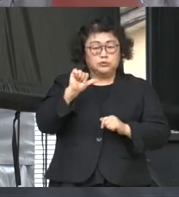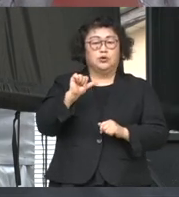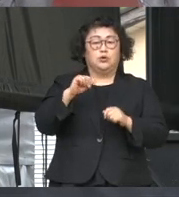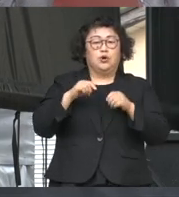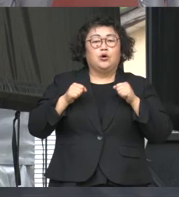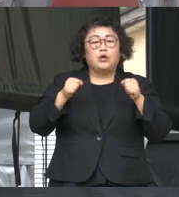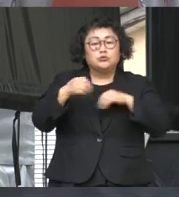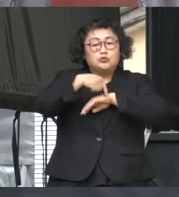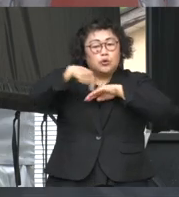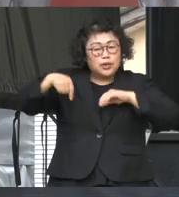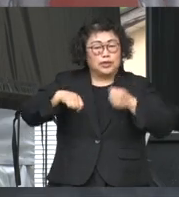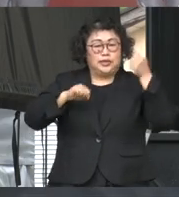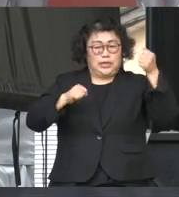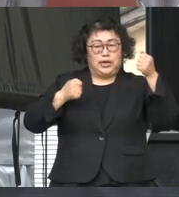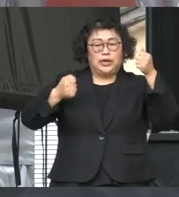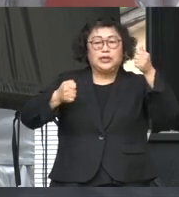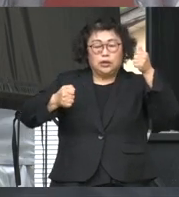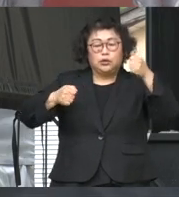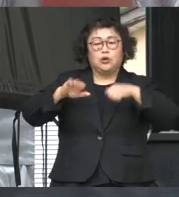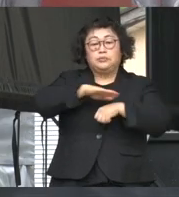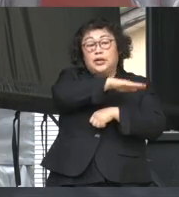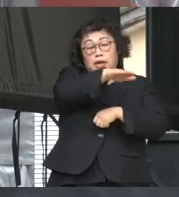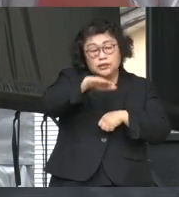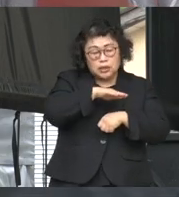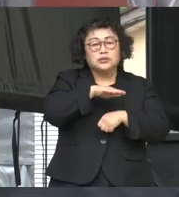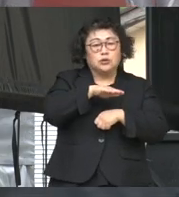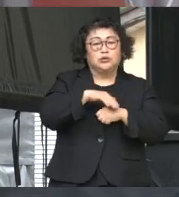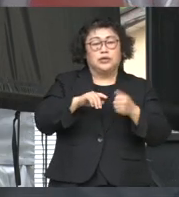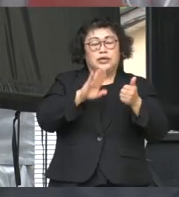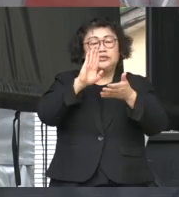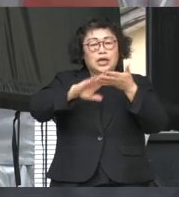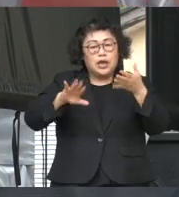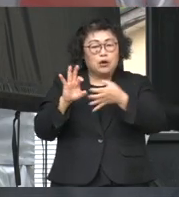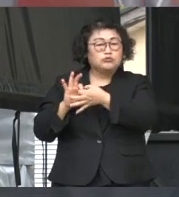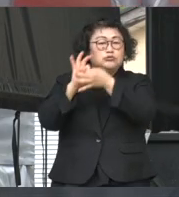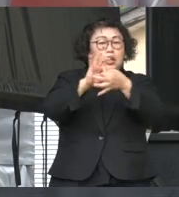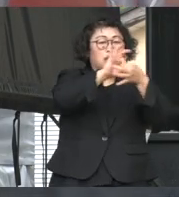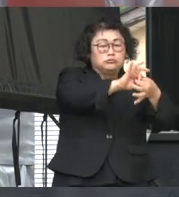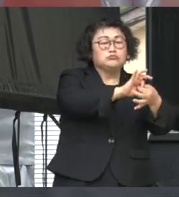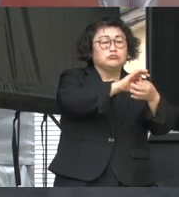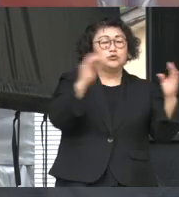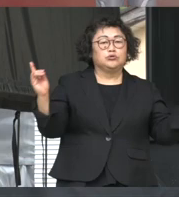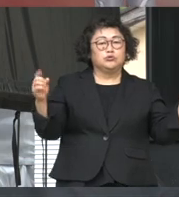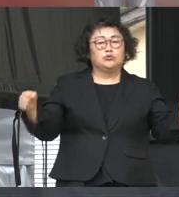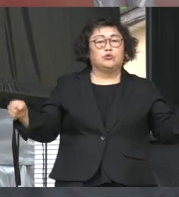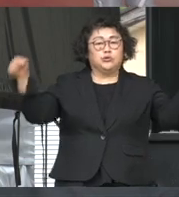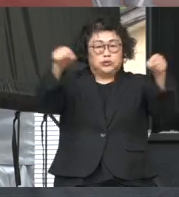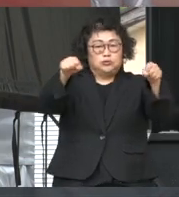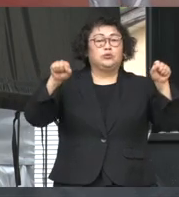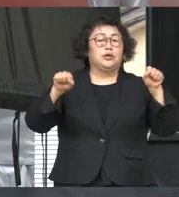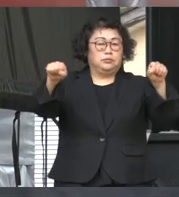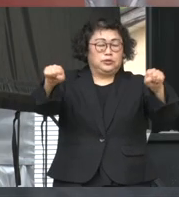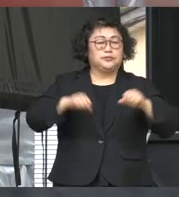定でした聖火ランナーの皆さんによる聖火をつなぐトーチキスが行われます。